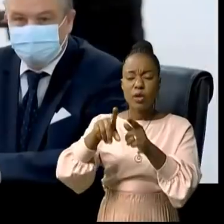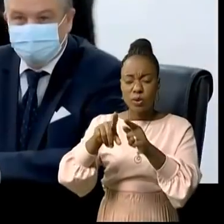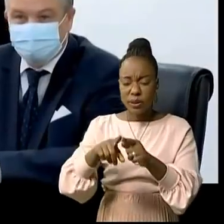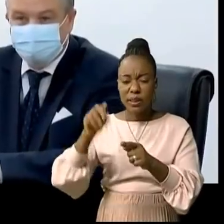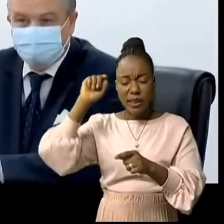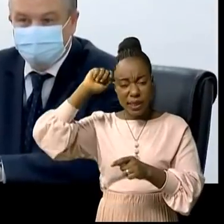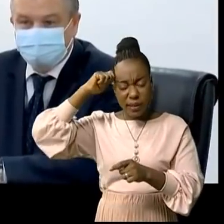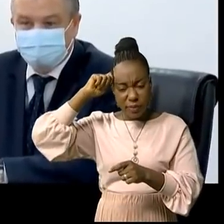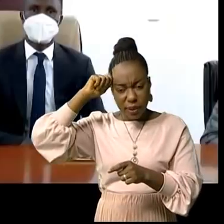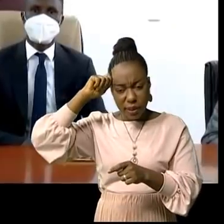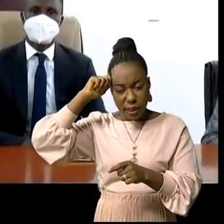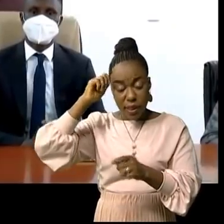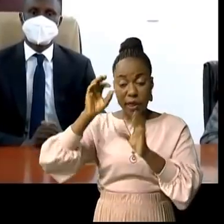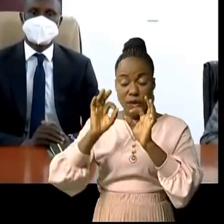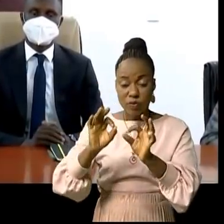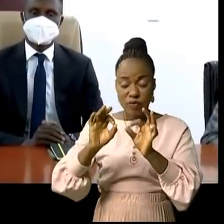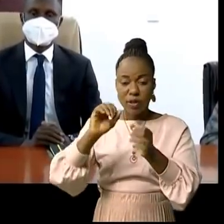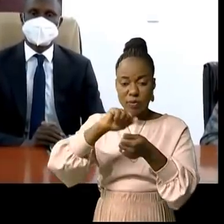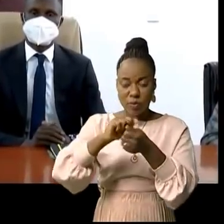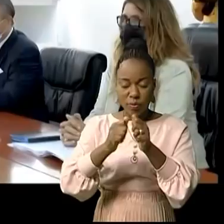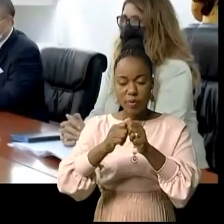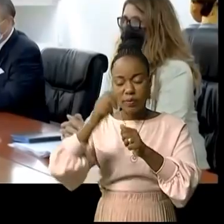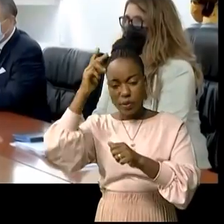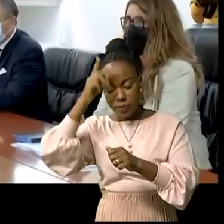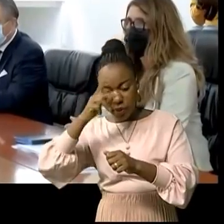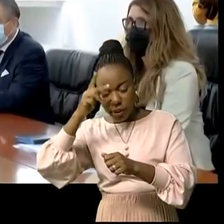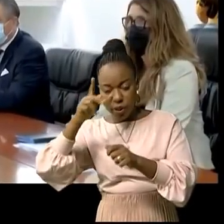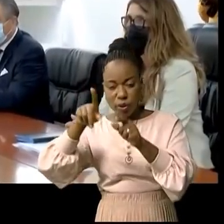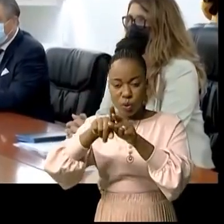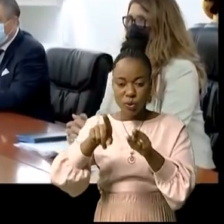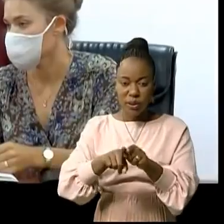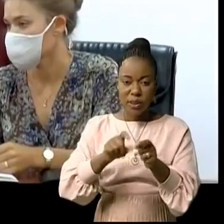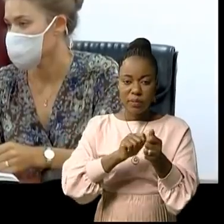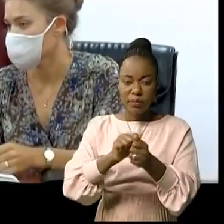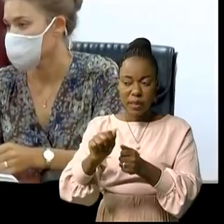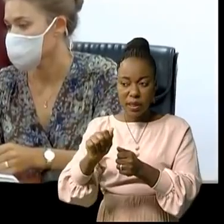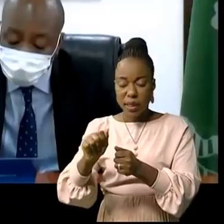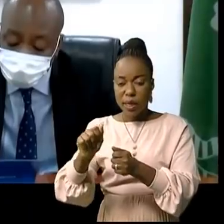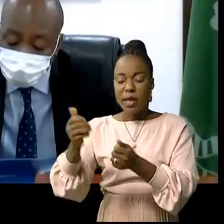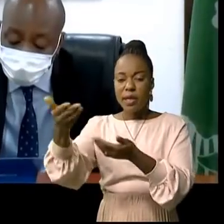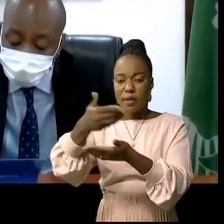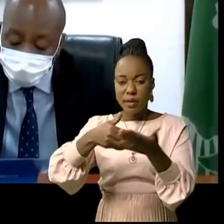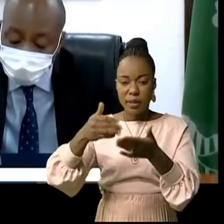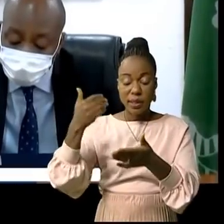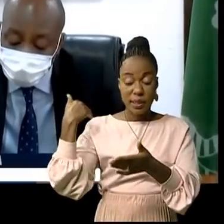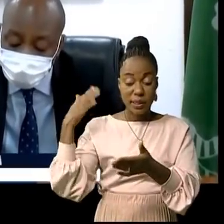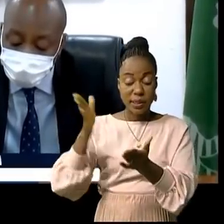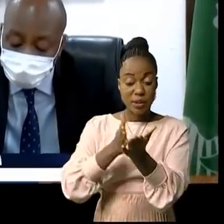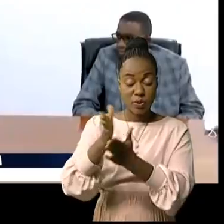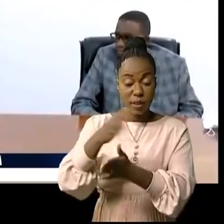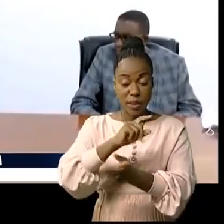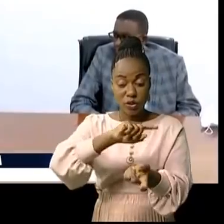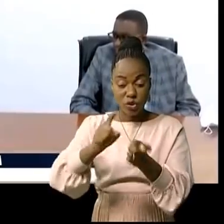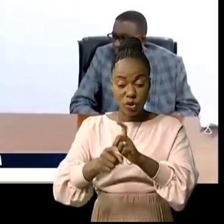rappelé à son hôte la nouvelle situation politique du pays, caractérisé notamment par l'avènement effectif de l'état des droits et du changement